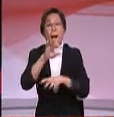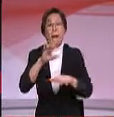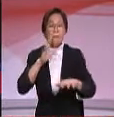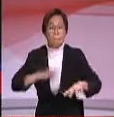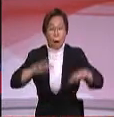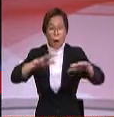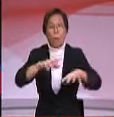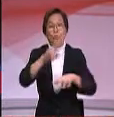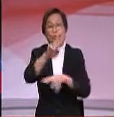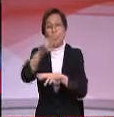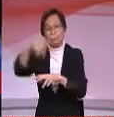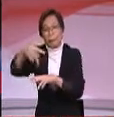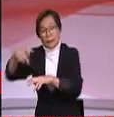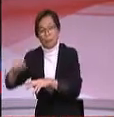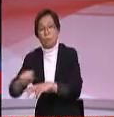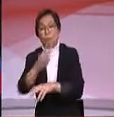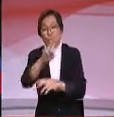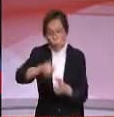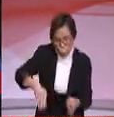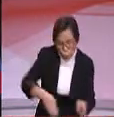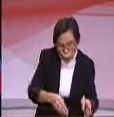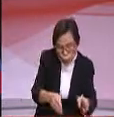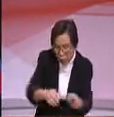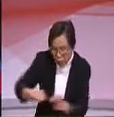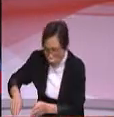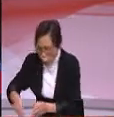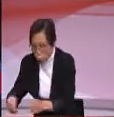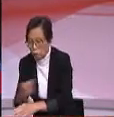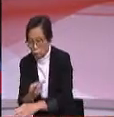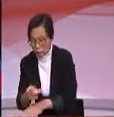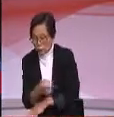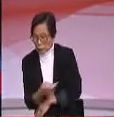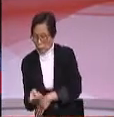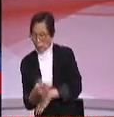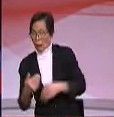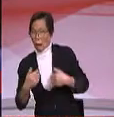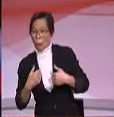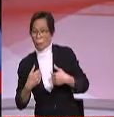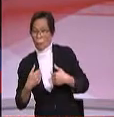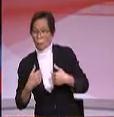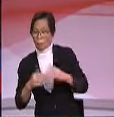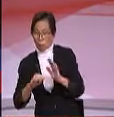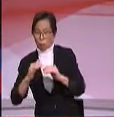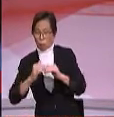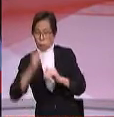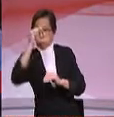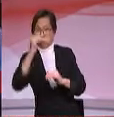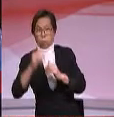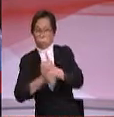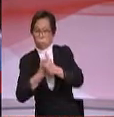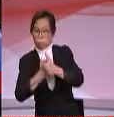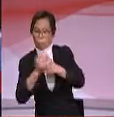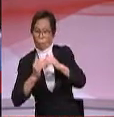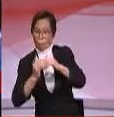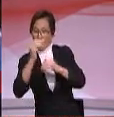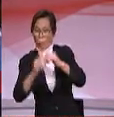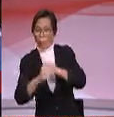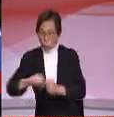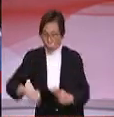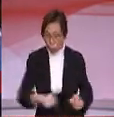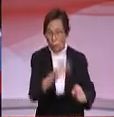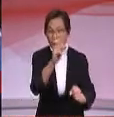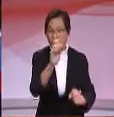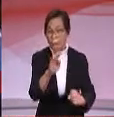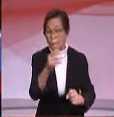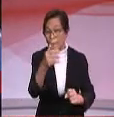makluman, dua sungai di Terengganu masih lagi direkodkan mengatasi atau melepasi paras bahaya, iaitu Sungai Kemaman